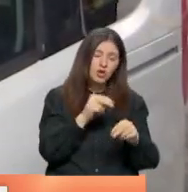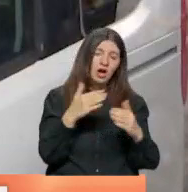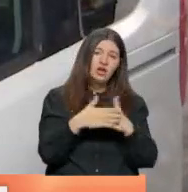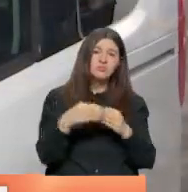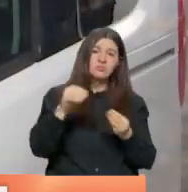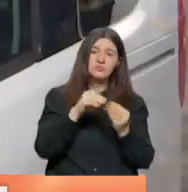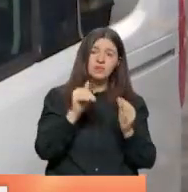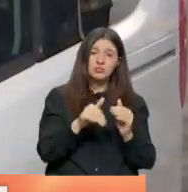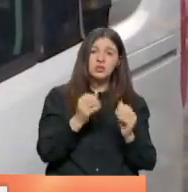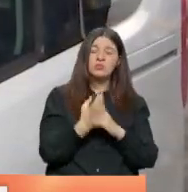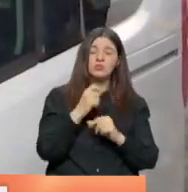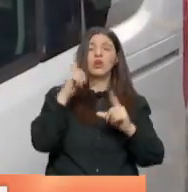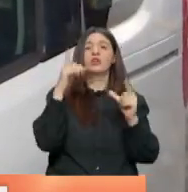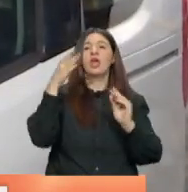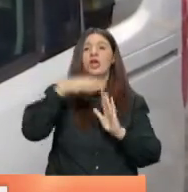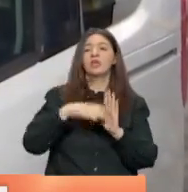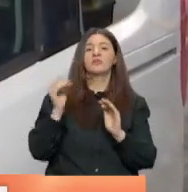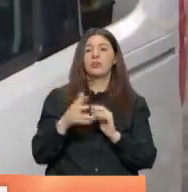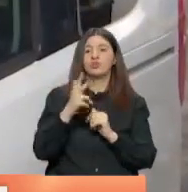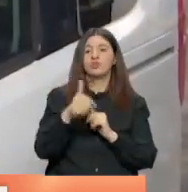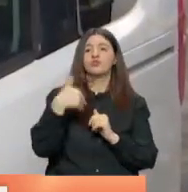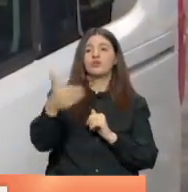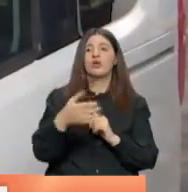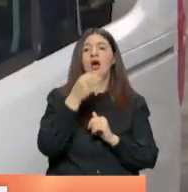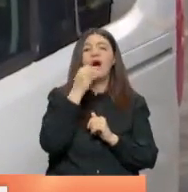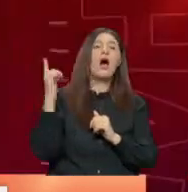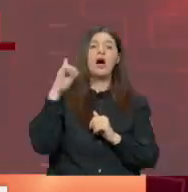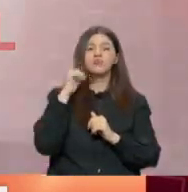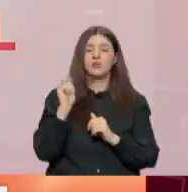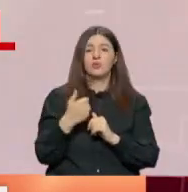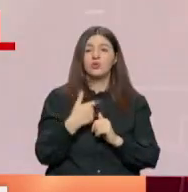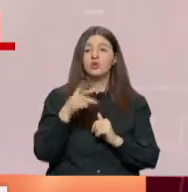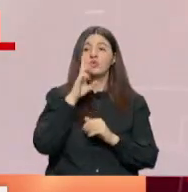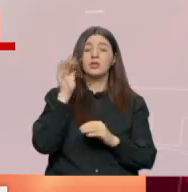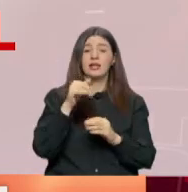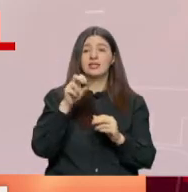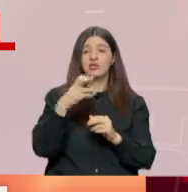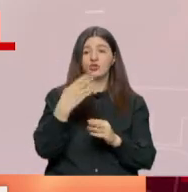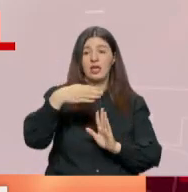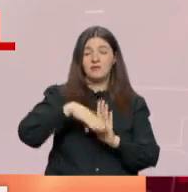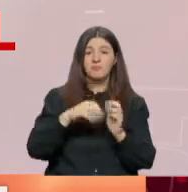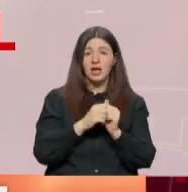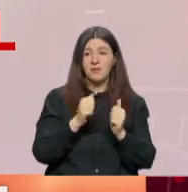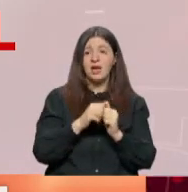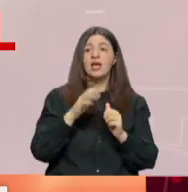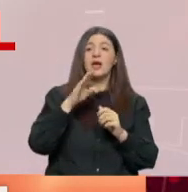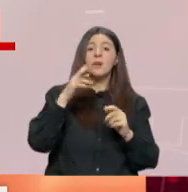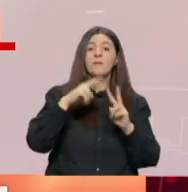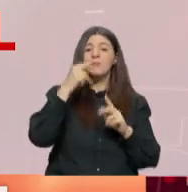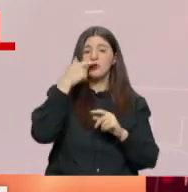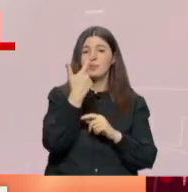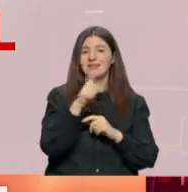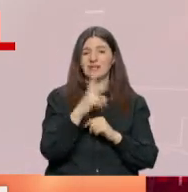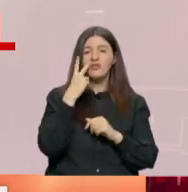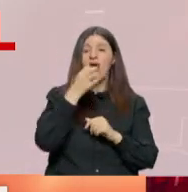zam gelmiş. Sabah uyanıyoruz indirim gelmiş. 3 gün sonra haberimiz oluyor. Son gelen 84 kuruşluk indirimle birlikte motorinin litre